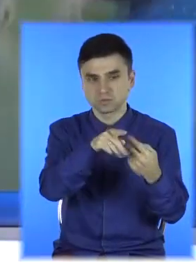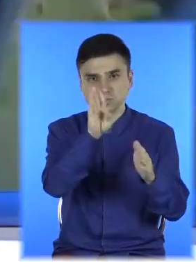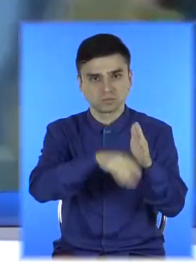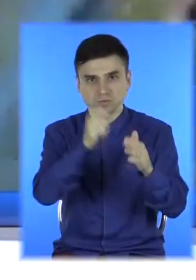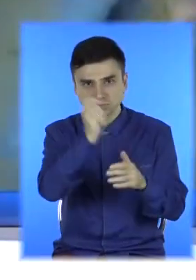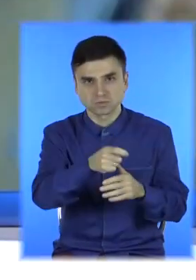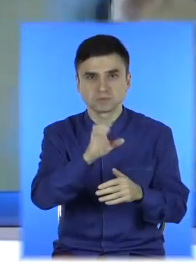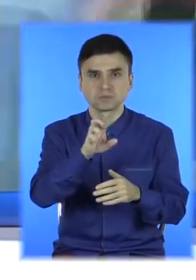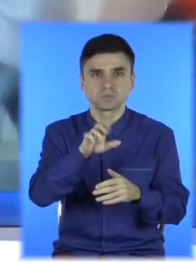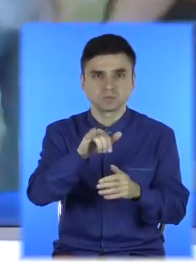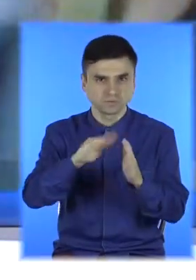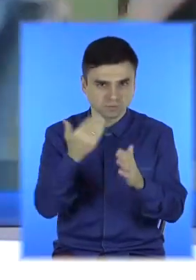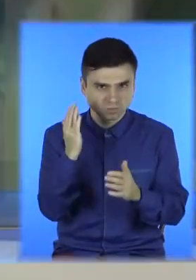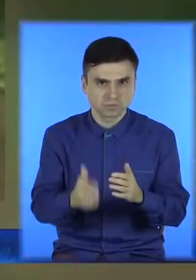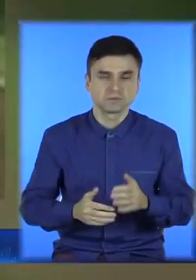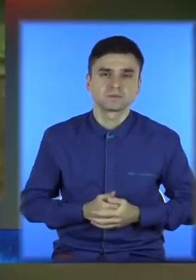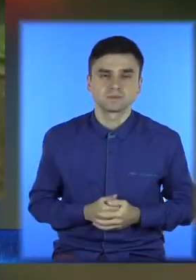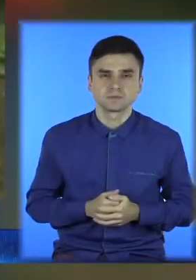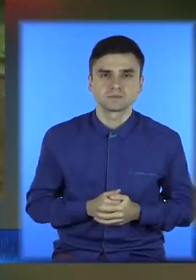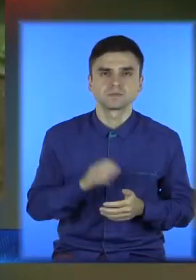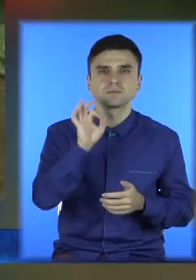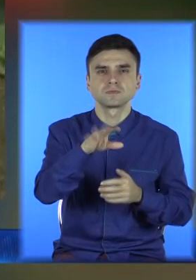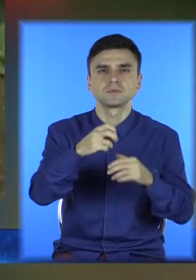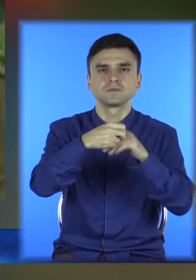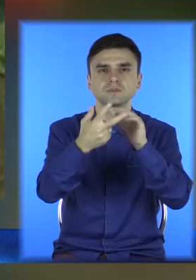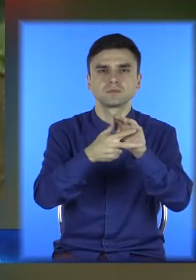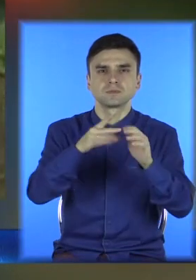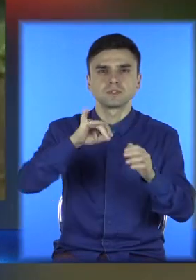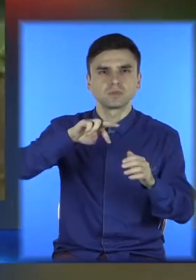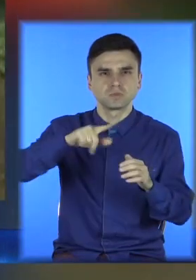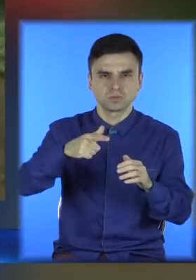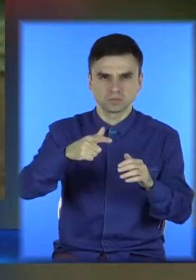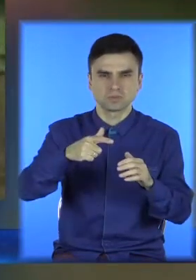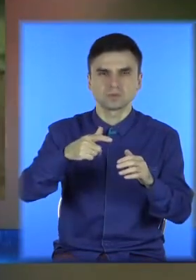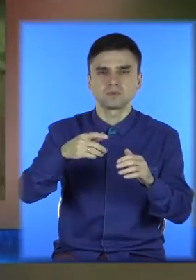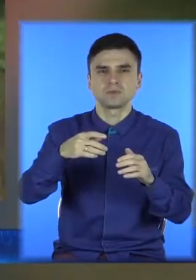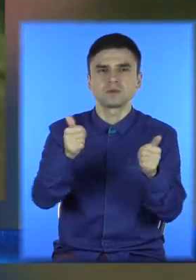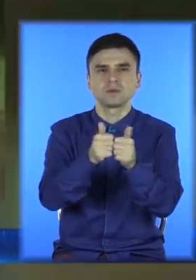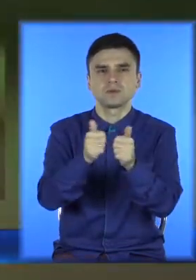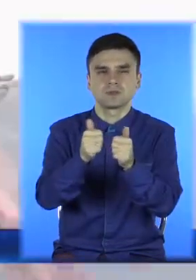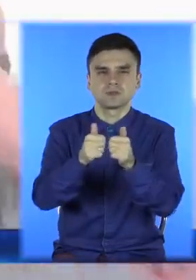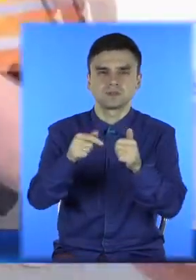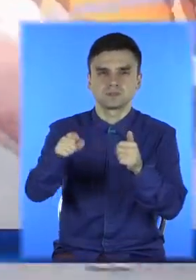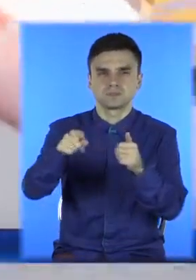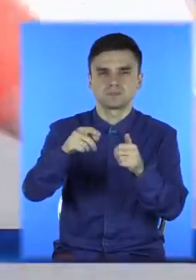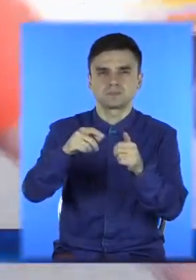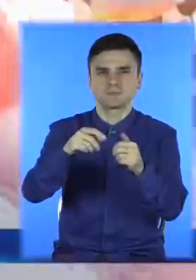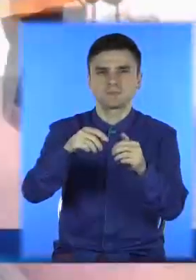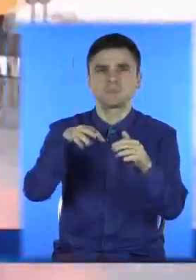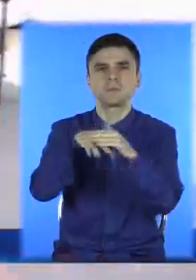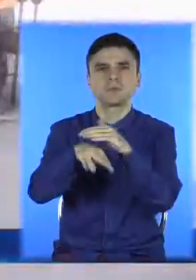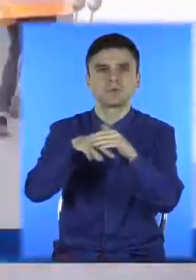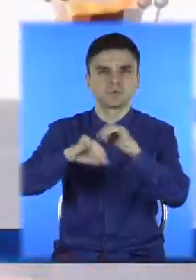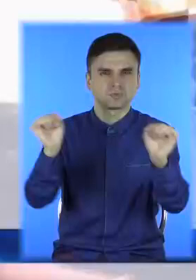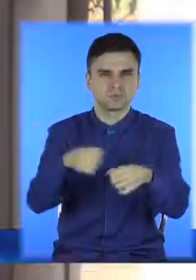Кривому Розі на території комунального підприємства «Швидкісний трамвай» стався напад на фотокореспондента інформаційного порталу «Перший